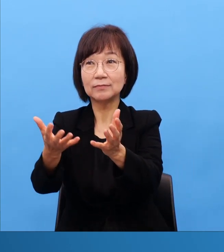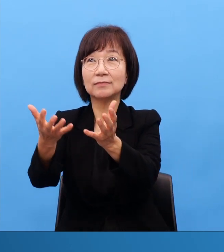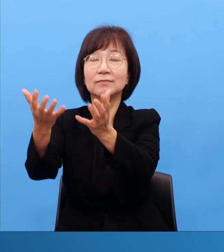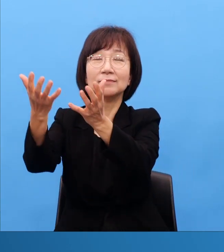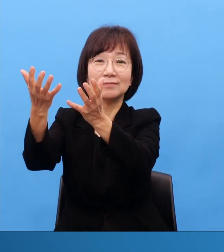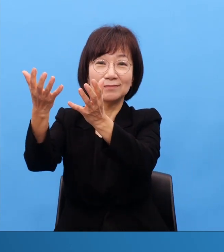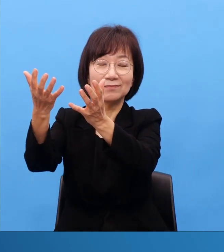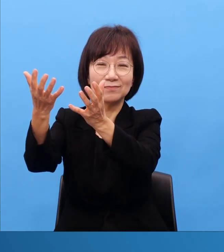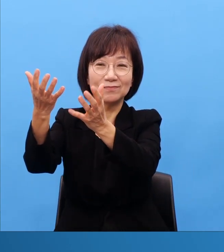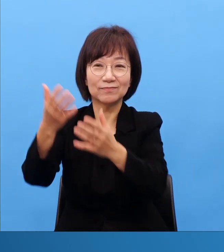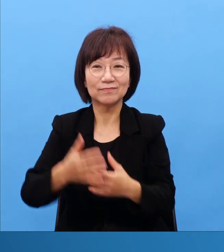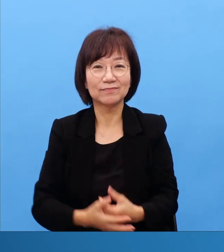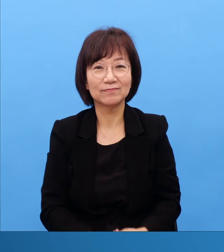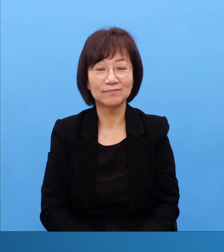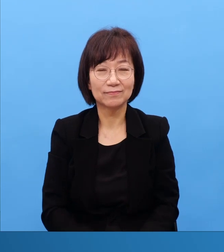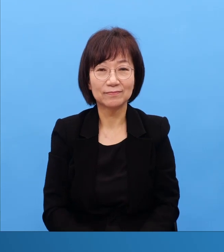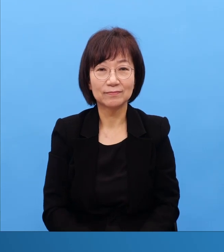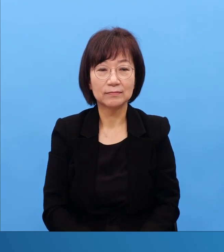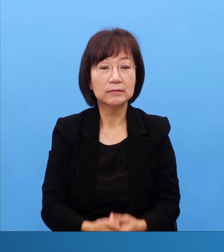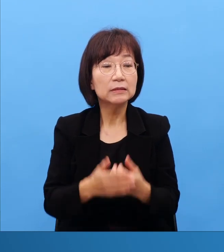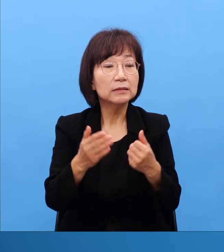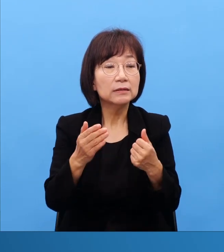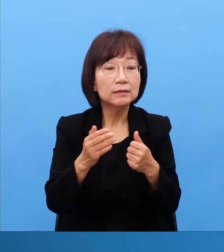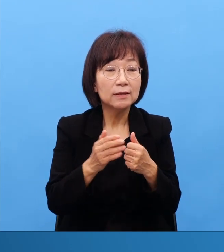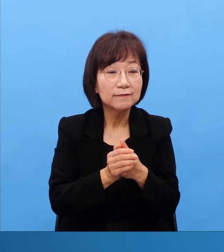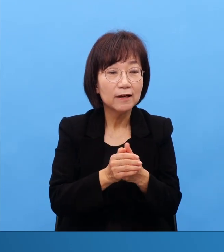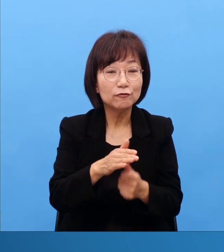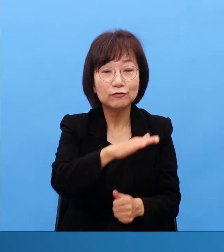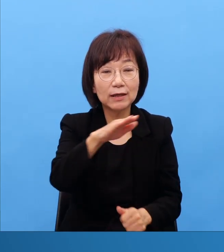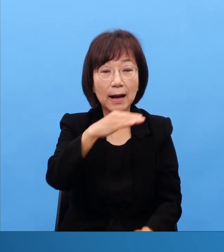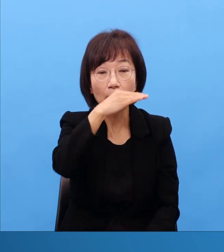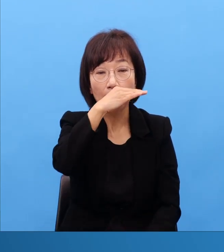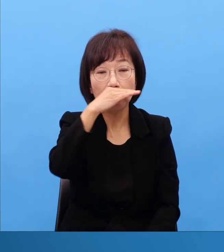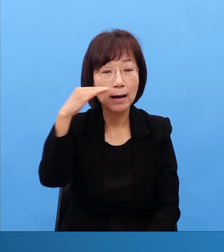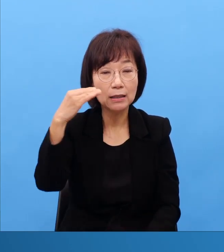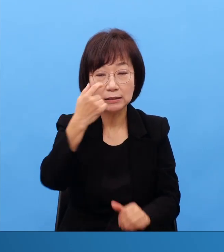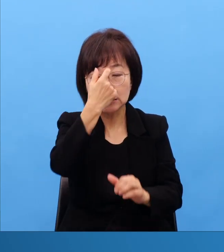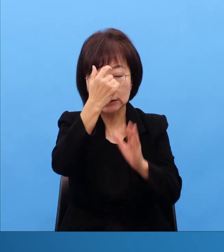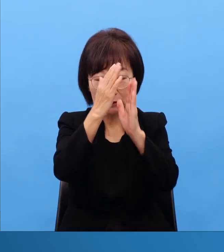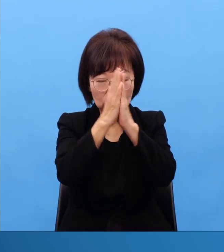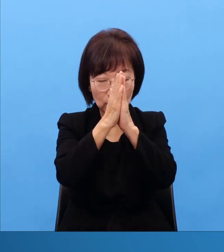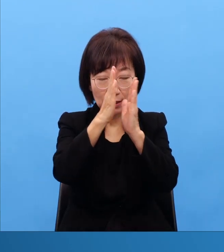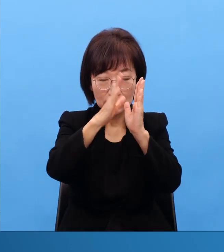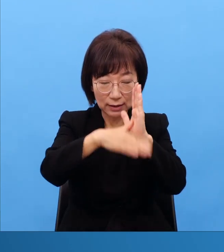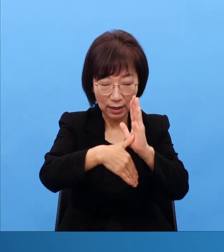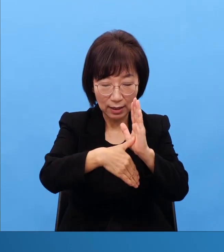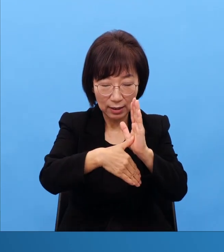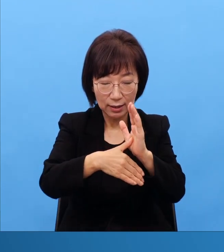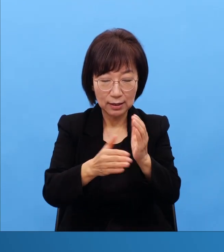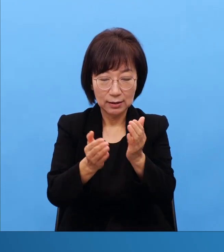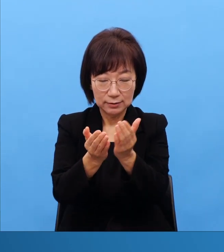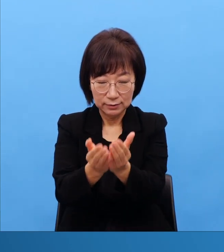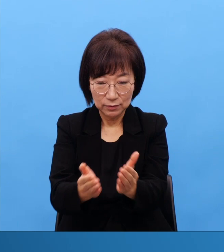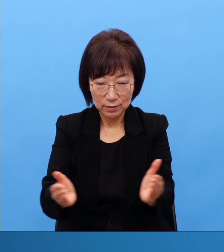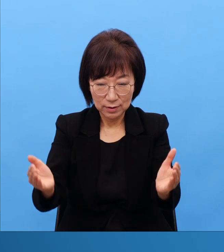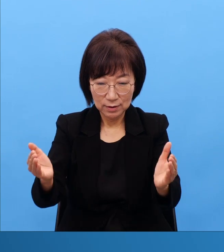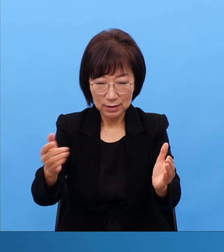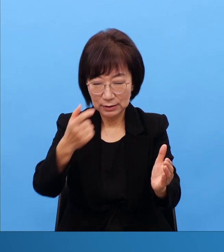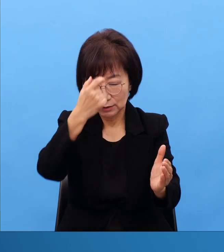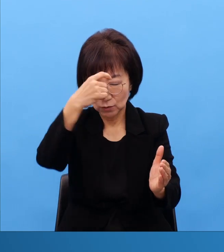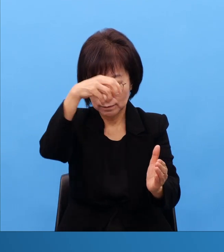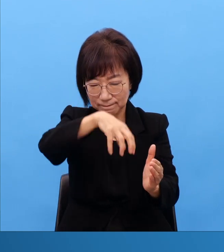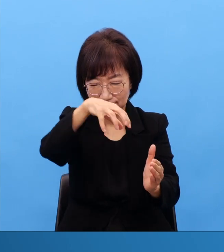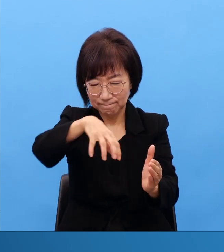틀린 기도는 하나님 앞에 진짜 올바른 기도는 당기는 거예요. So don't pray the incorrect prayer. Pray the genuine prayer that is contained within these censers to be delivered before the